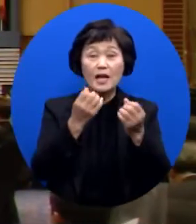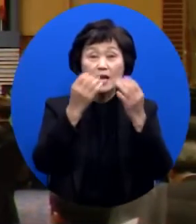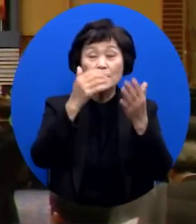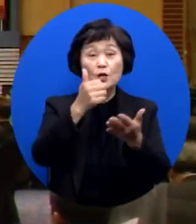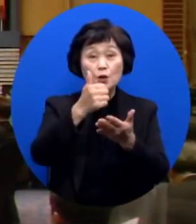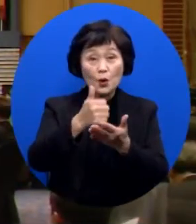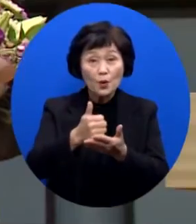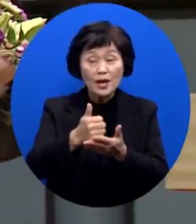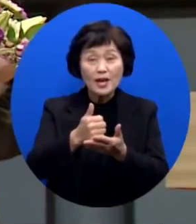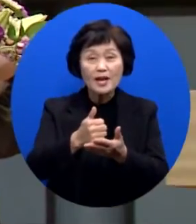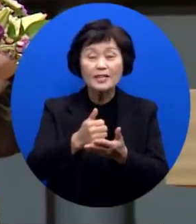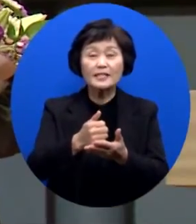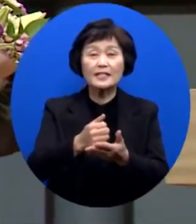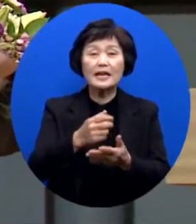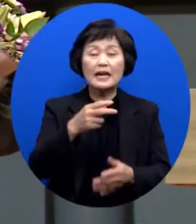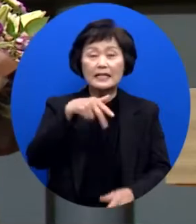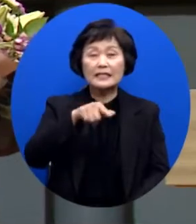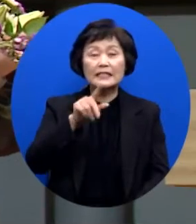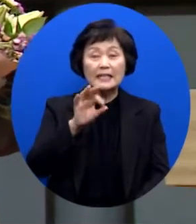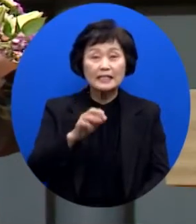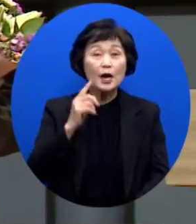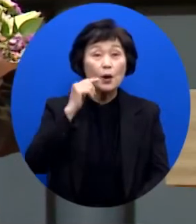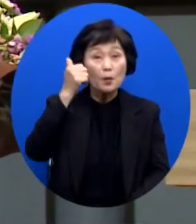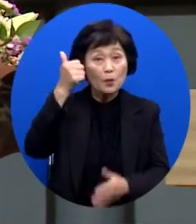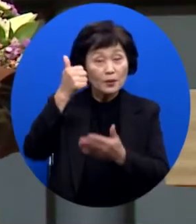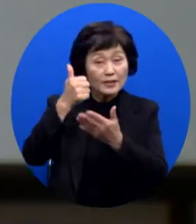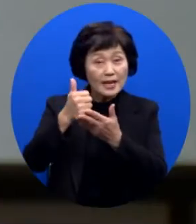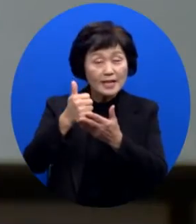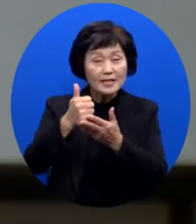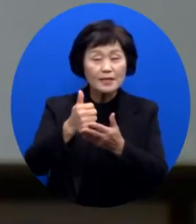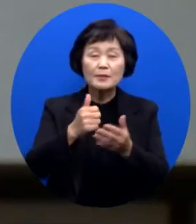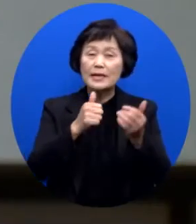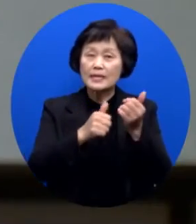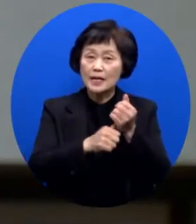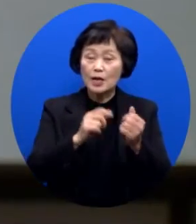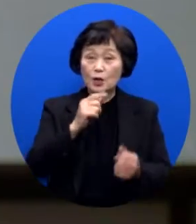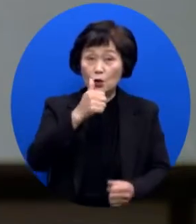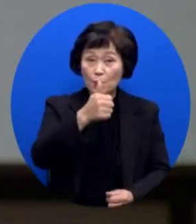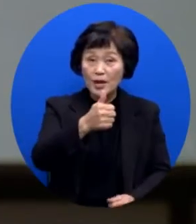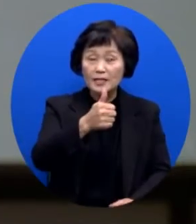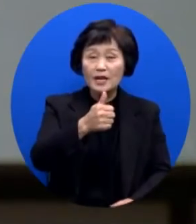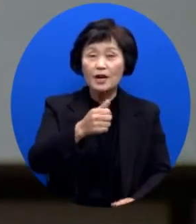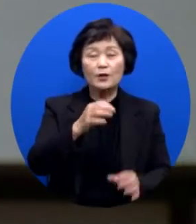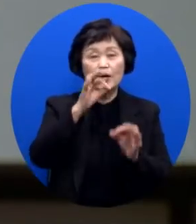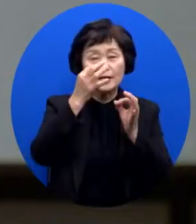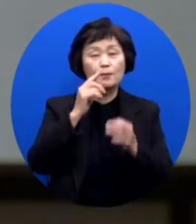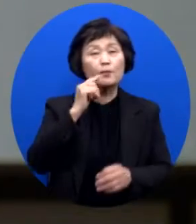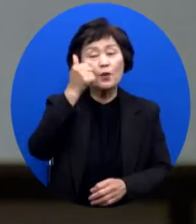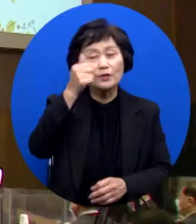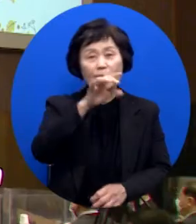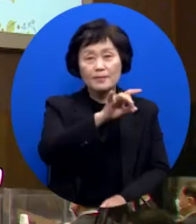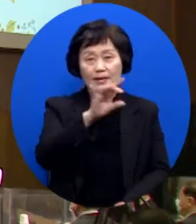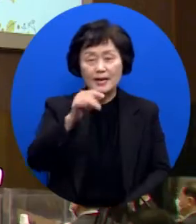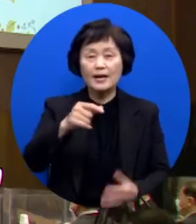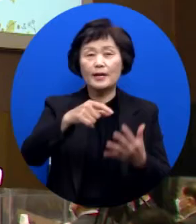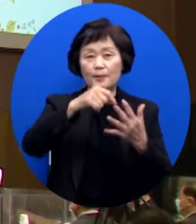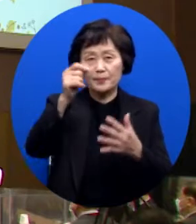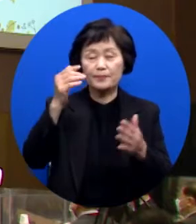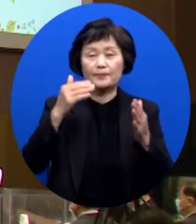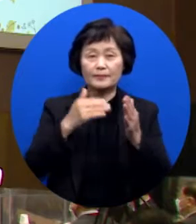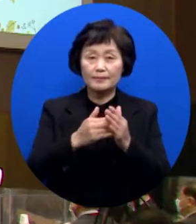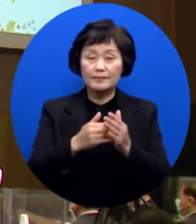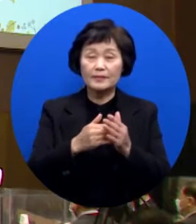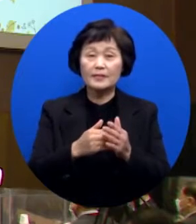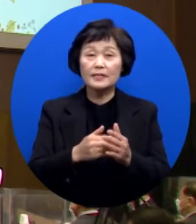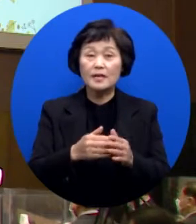영천 선물 교회 장 재 덕 목사 레 차기 회장으로 울산 명성 교배 김종혁 목사를 각각 선임 했읍니다